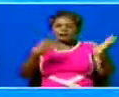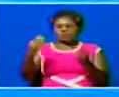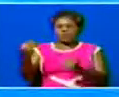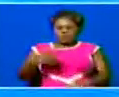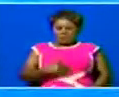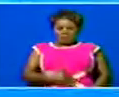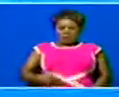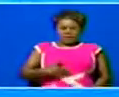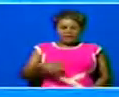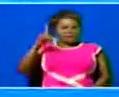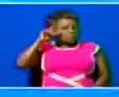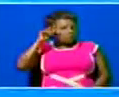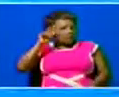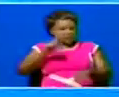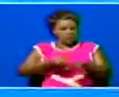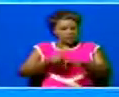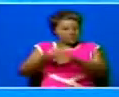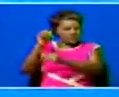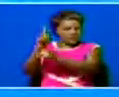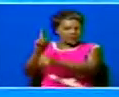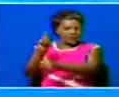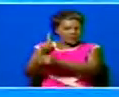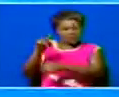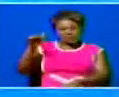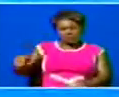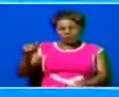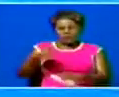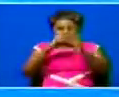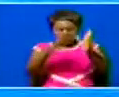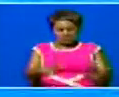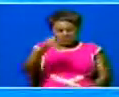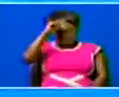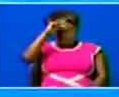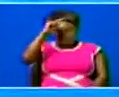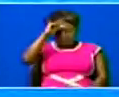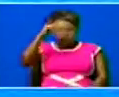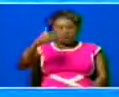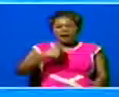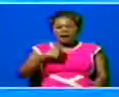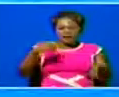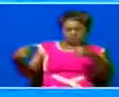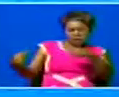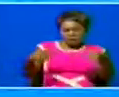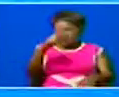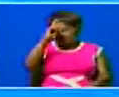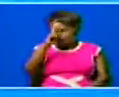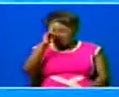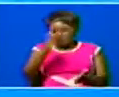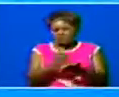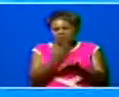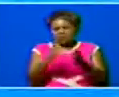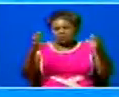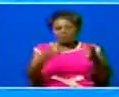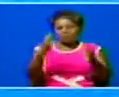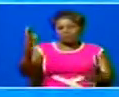Malindi na Mombasa majira ya saa tano hii leo. Kwa mujibu wa taarifa ya serikali, kulikuwa na makabiliano makali kati ya vikosi